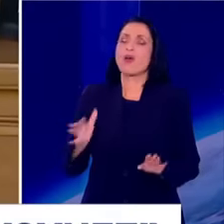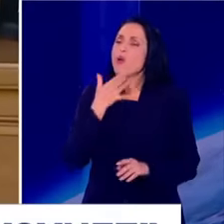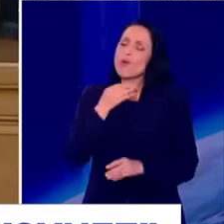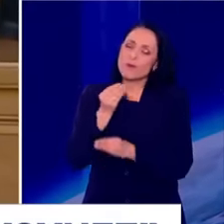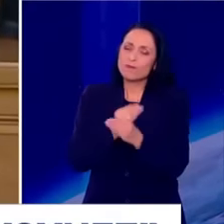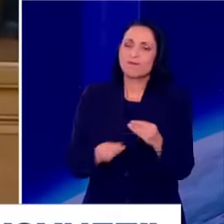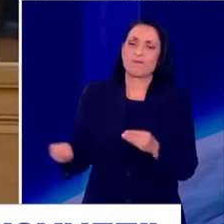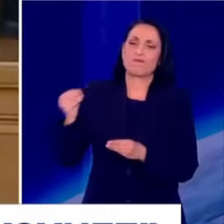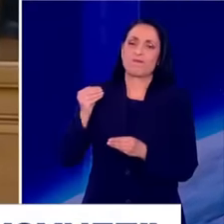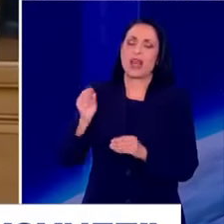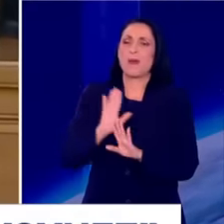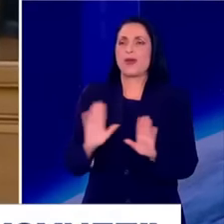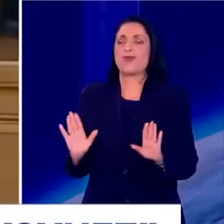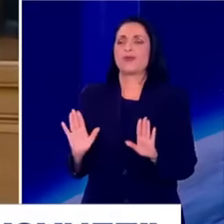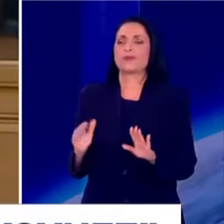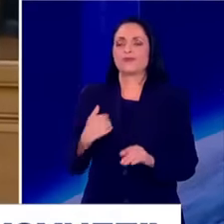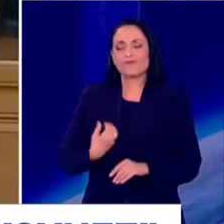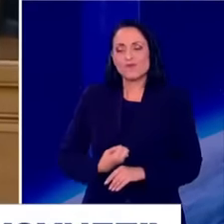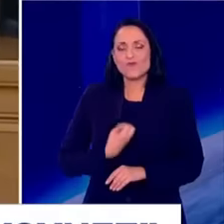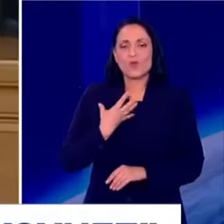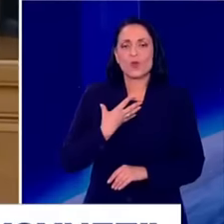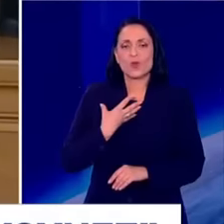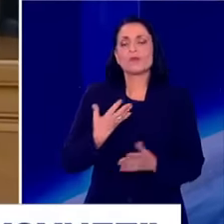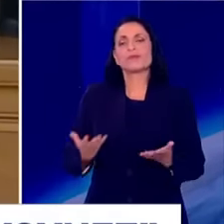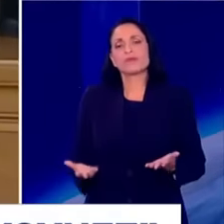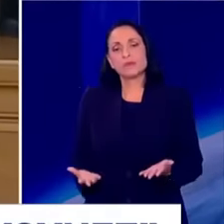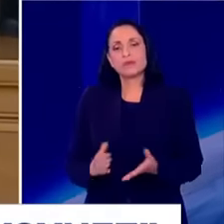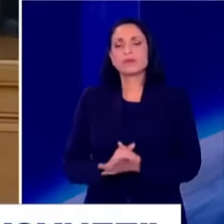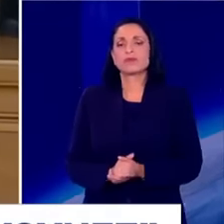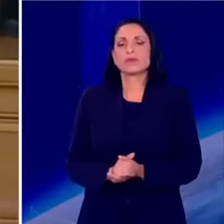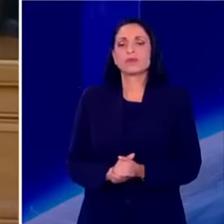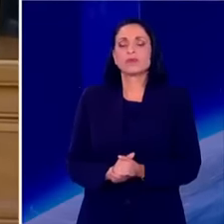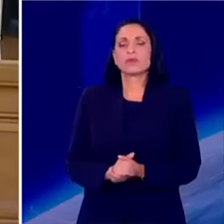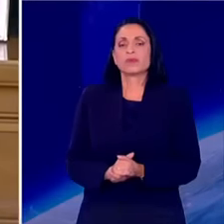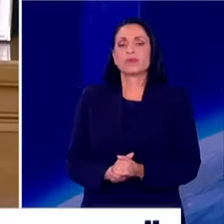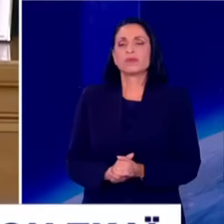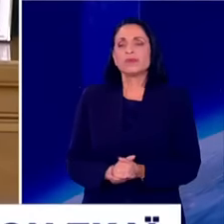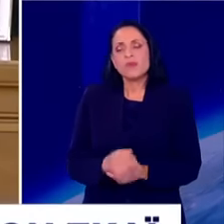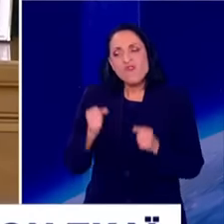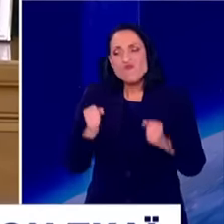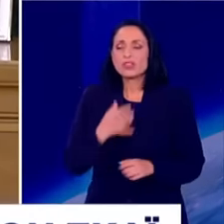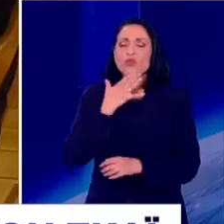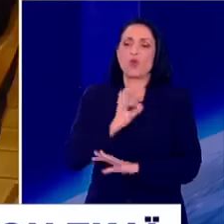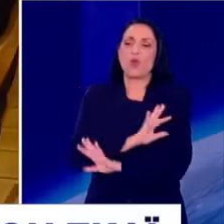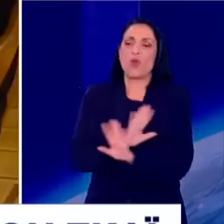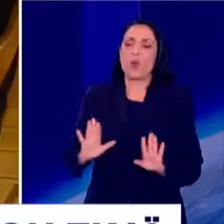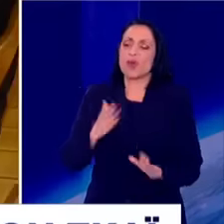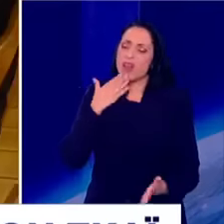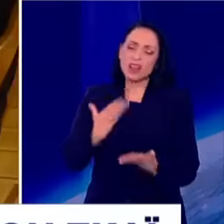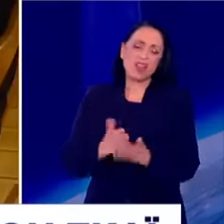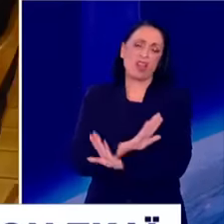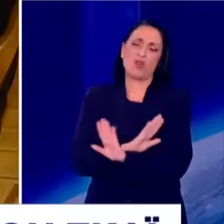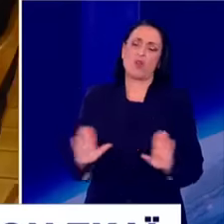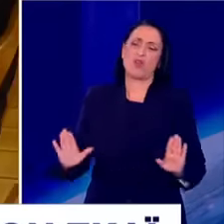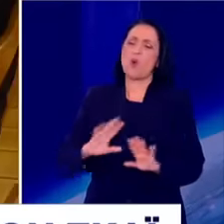λόγο συμπληρωματικό, που μπορεί να προφανώς δεν είναι τόσο ισχυρός όσο ο βασικός λόγος, και αυτός είναι για να τελειώνουμε επιτέλους